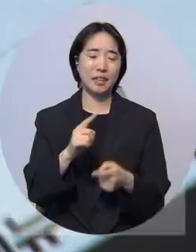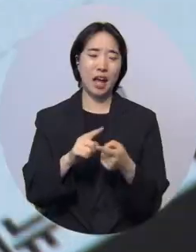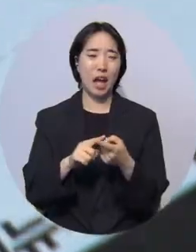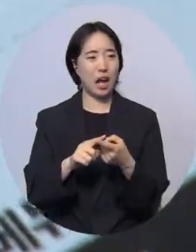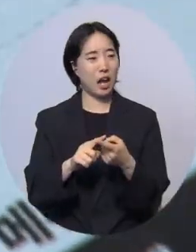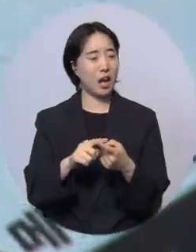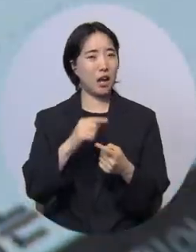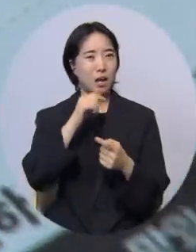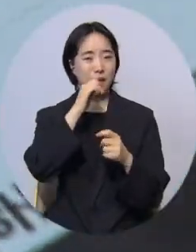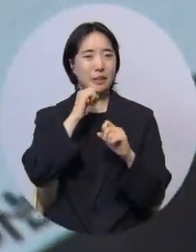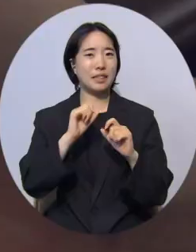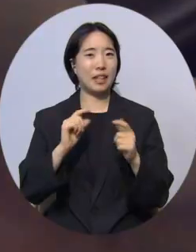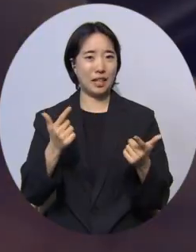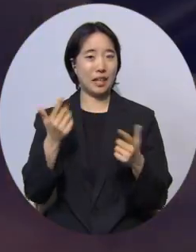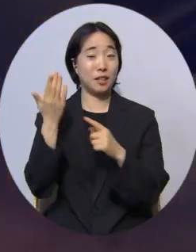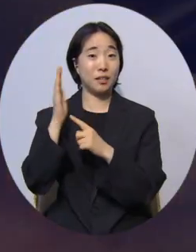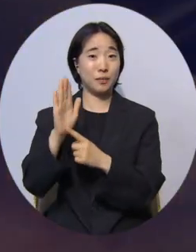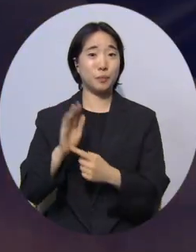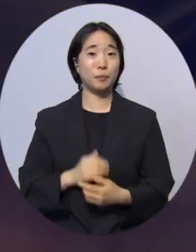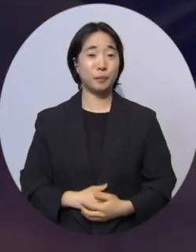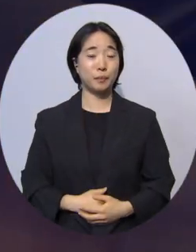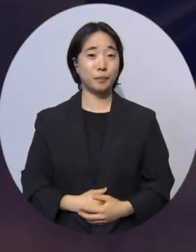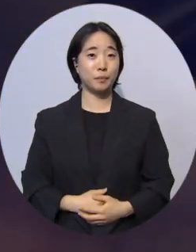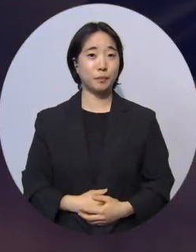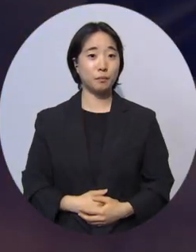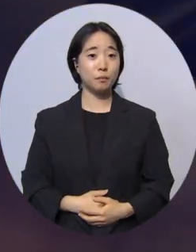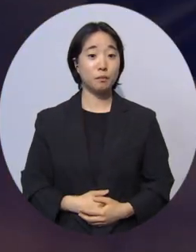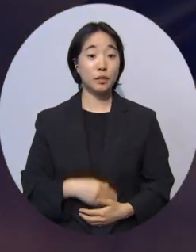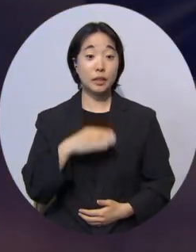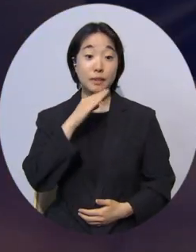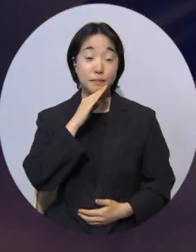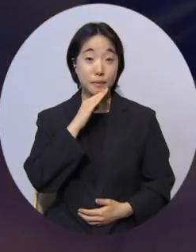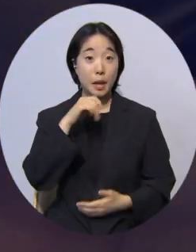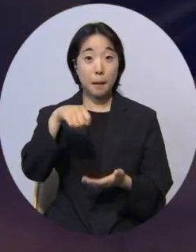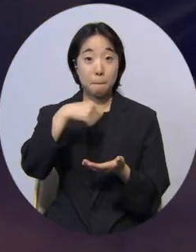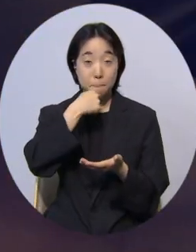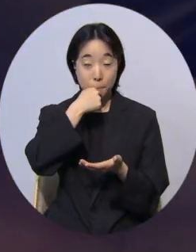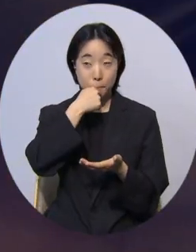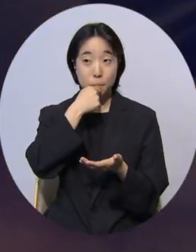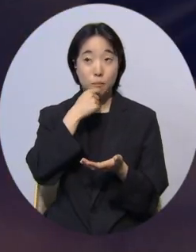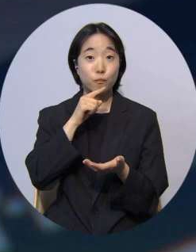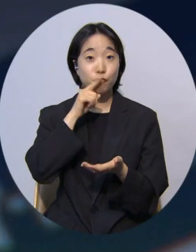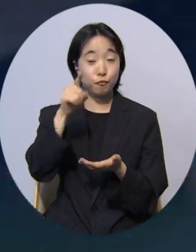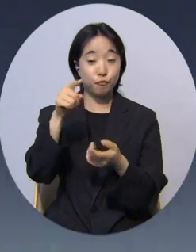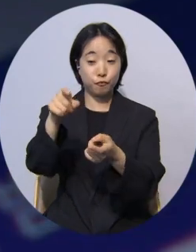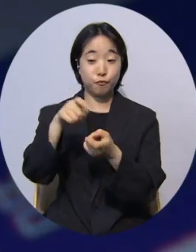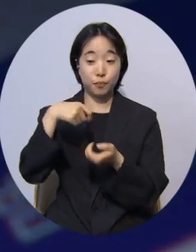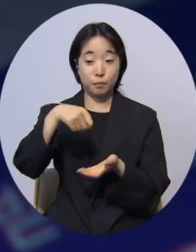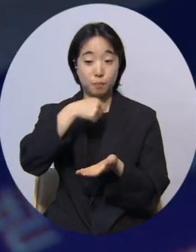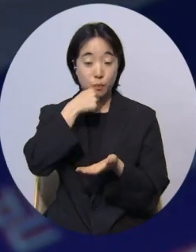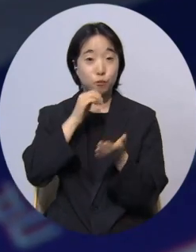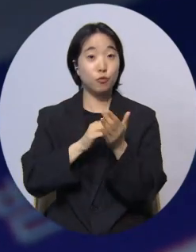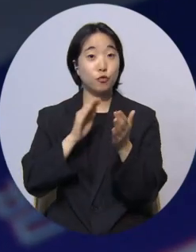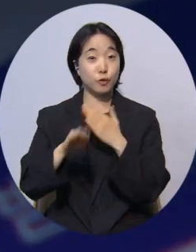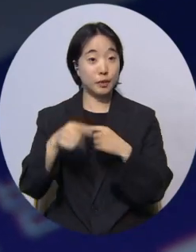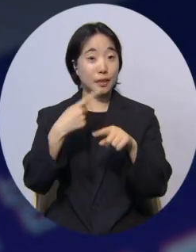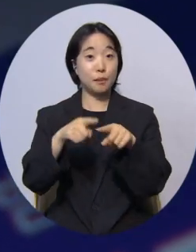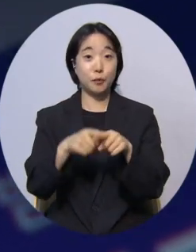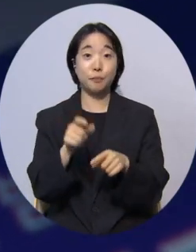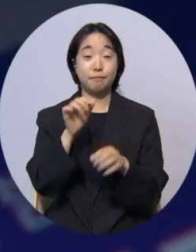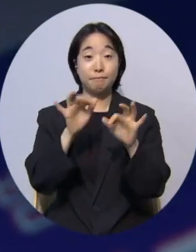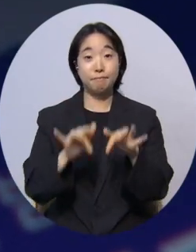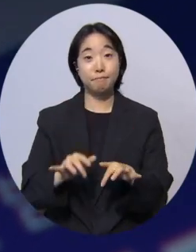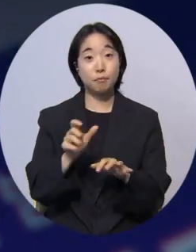지적이 나왔습니다 실제 배달 플랫폼에서 음식을 주문한 77.3% 리뷰를 작성했는데